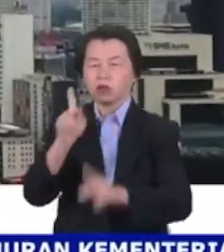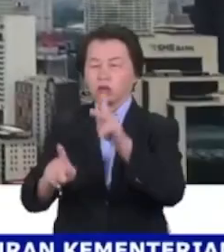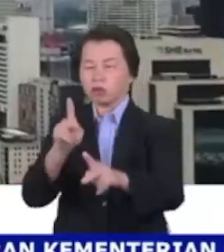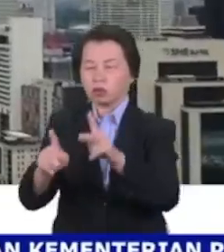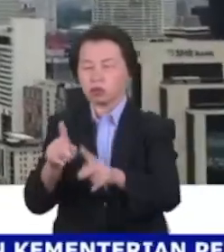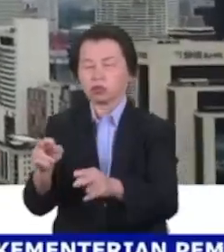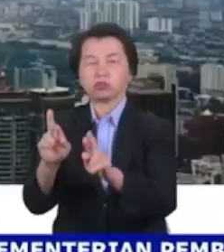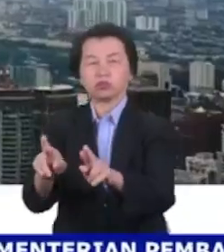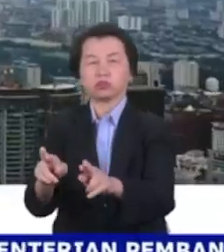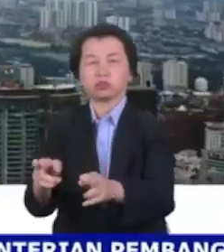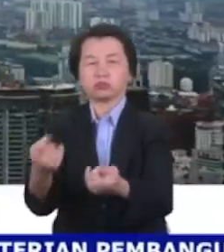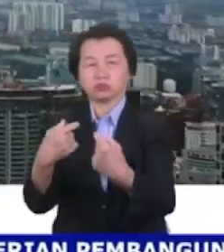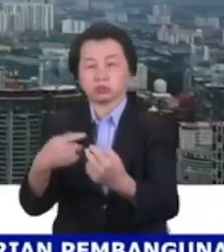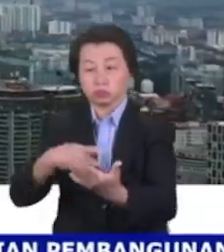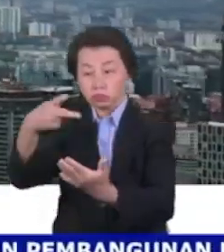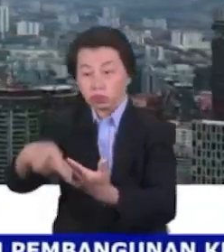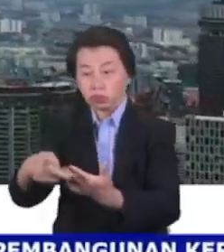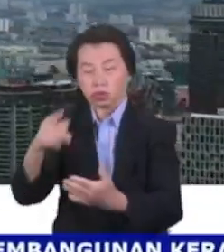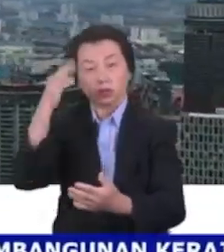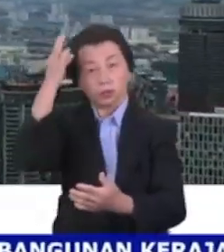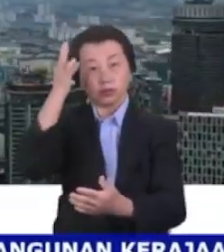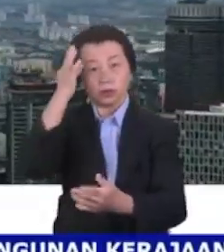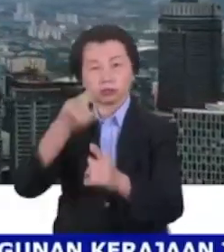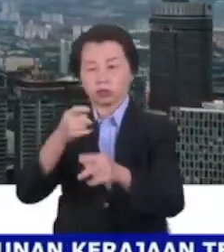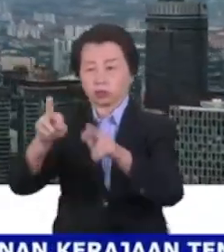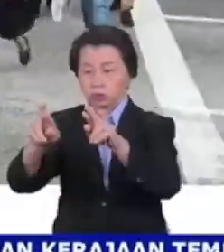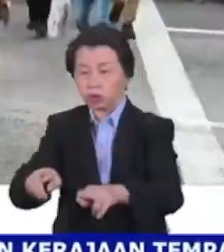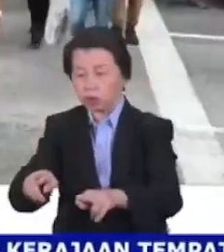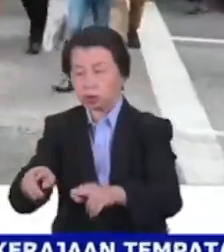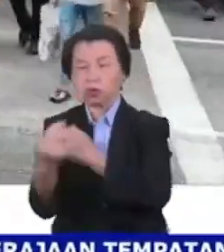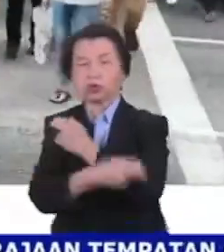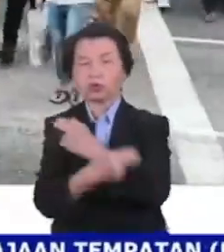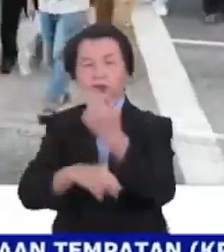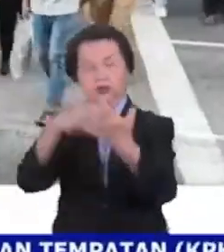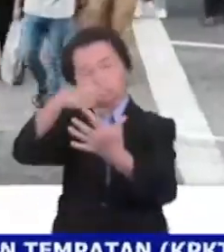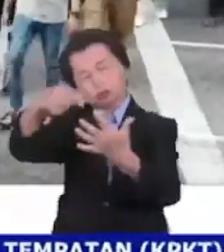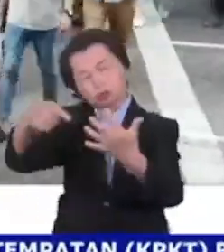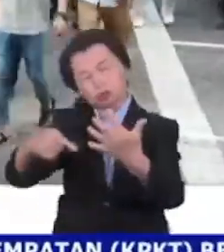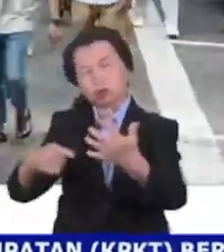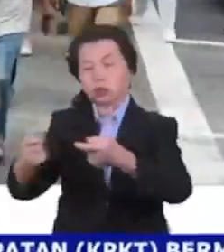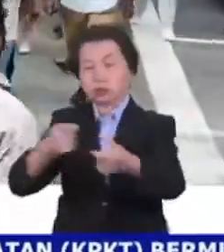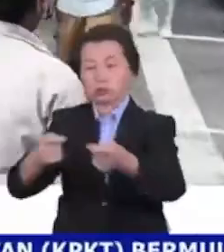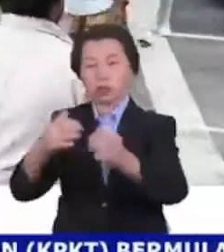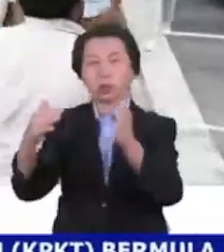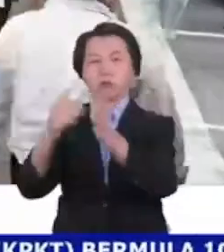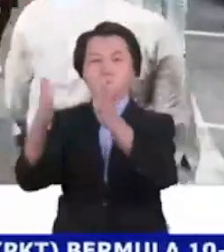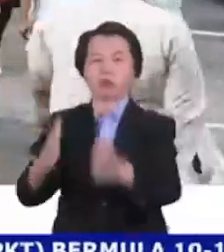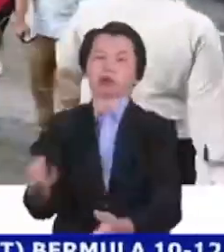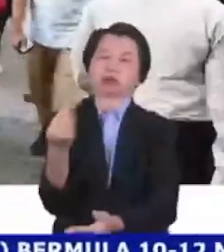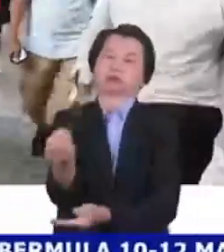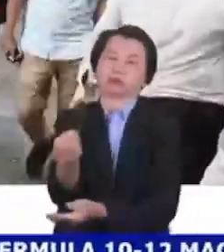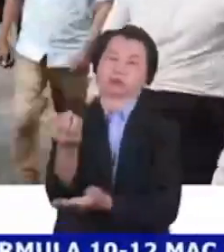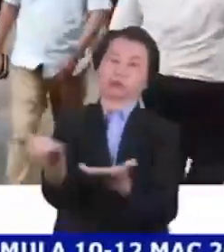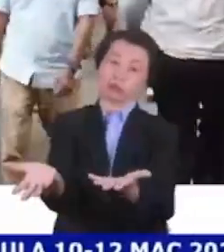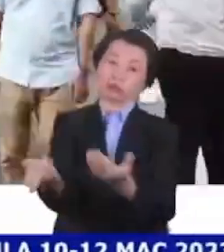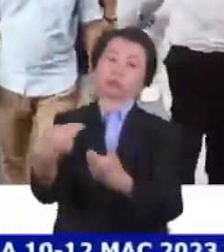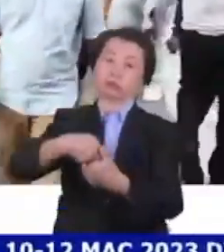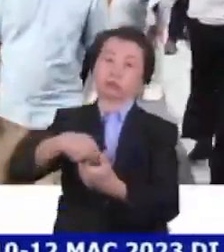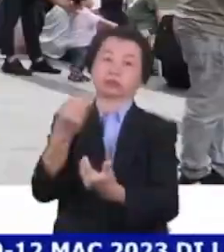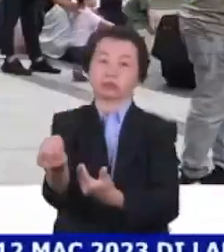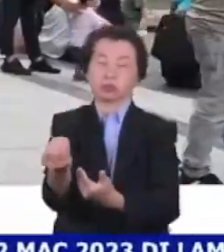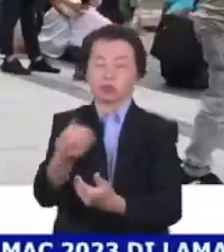terhadap program dilaksana kerajaan persekutuan daripada rakyat di negeri-negeri di tadbir pembangkang masih rendah. Kerajaan